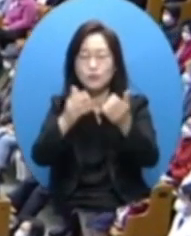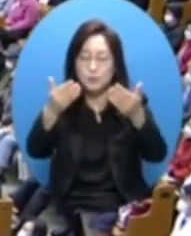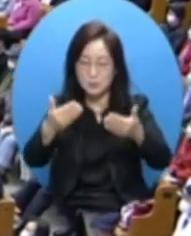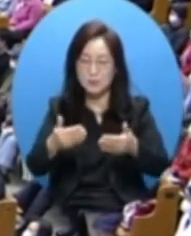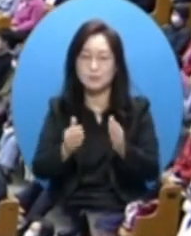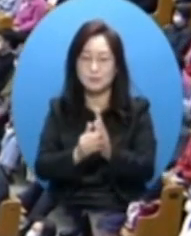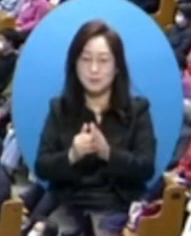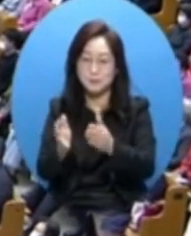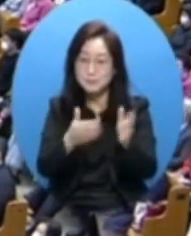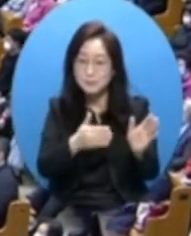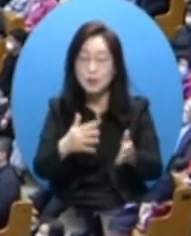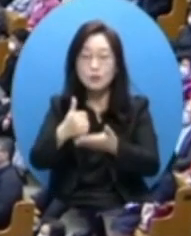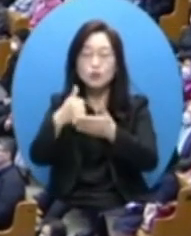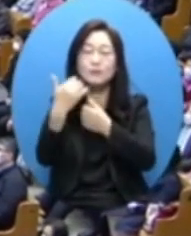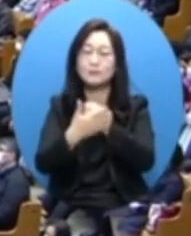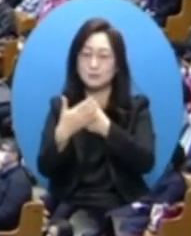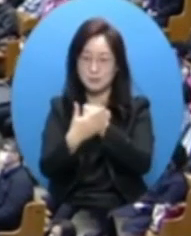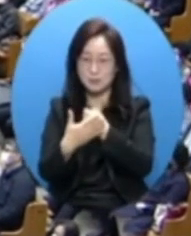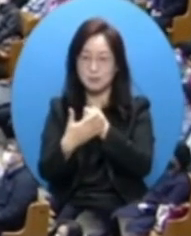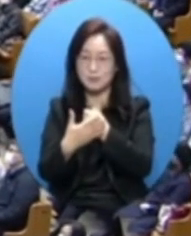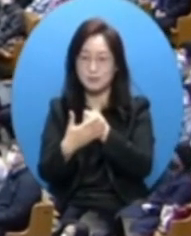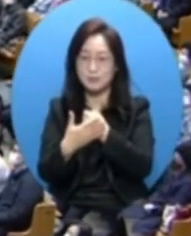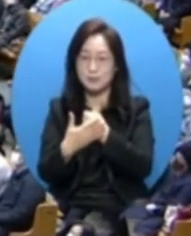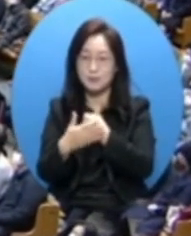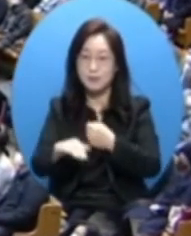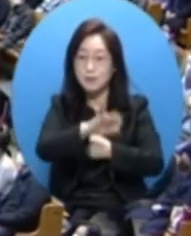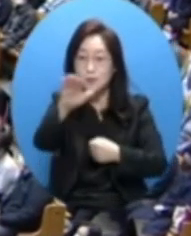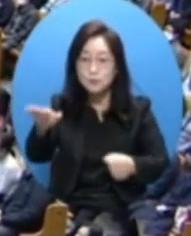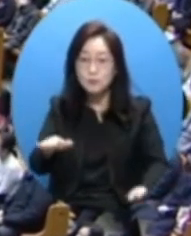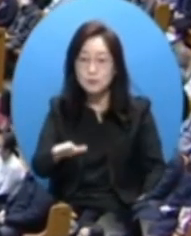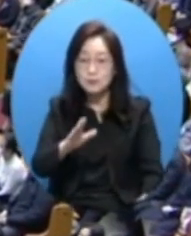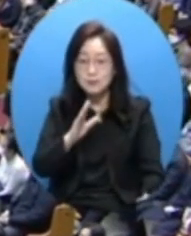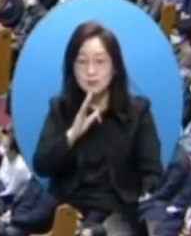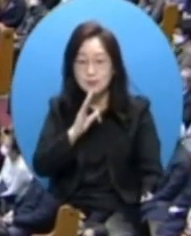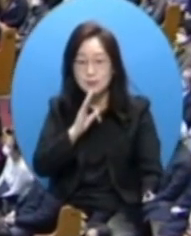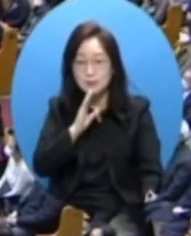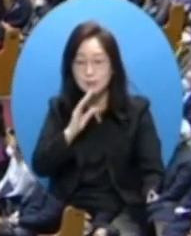이 모든 것이 주님의 은혜입니다 우리가 거짓말을